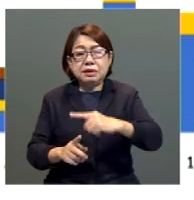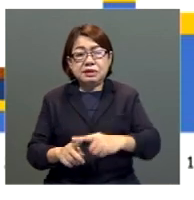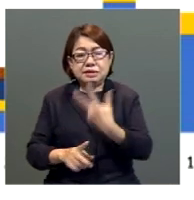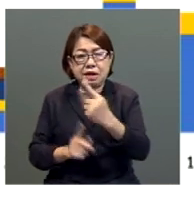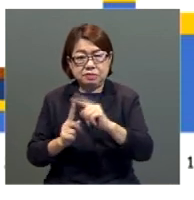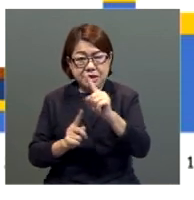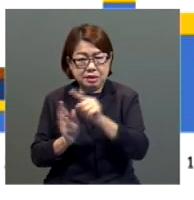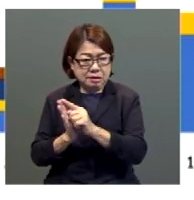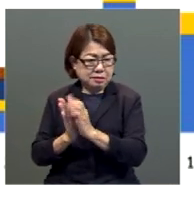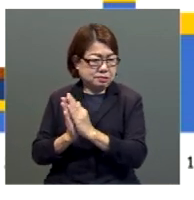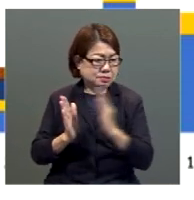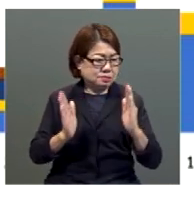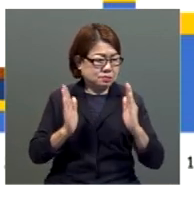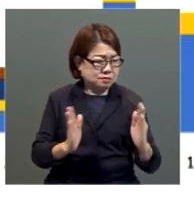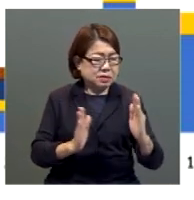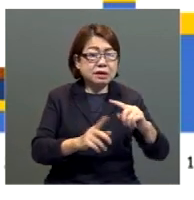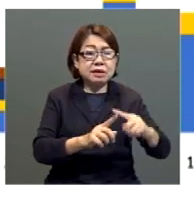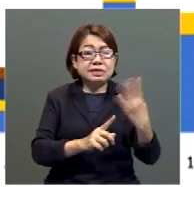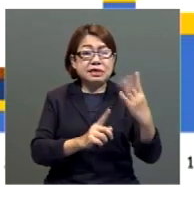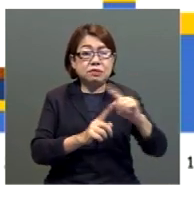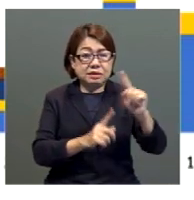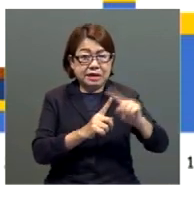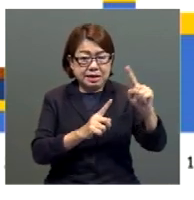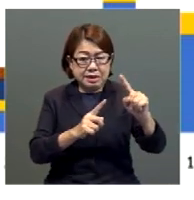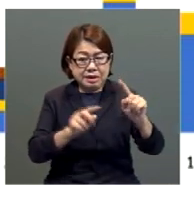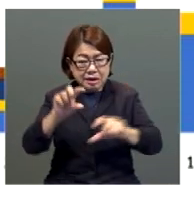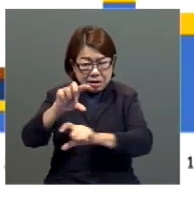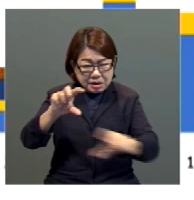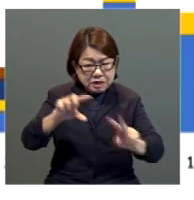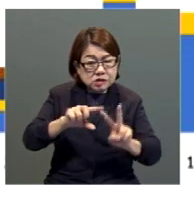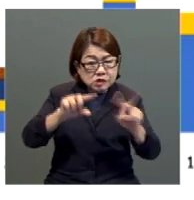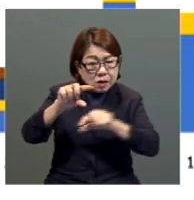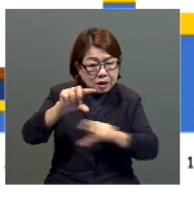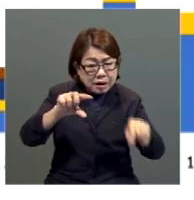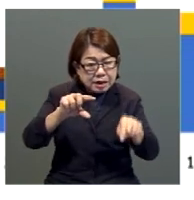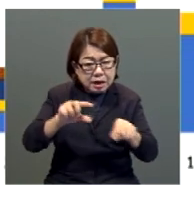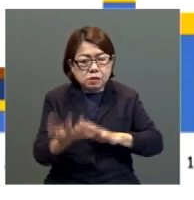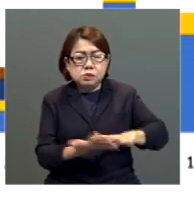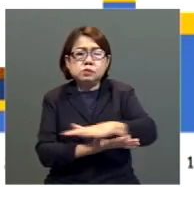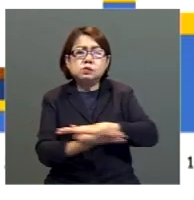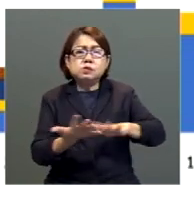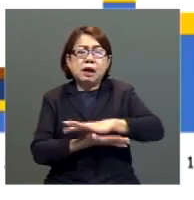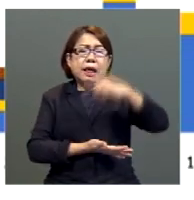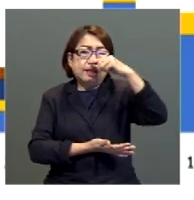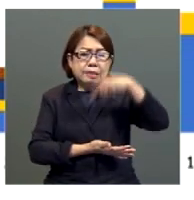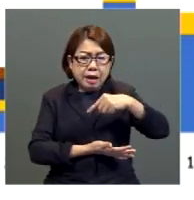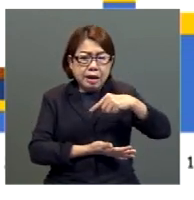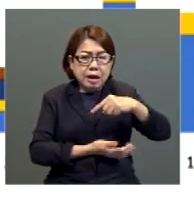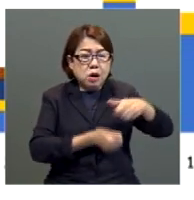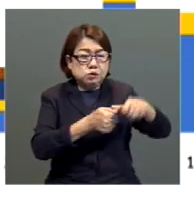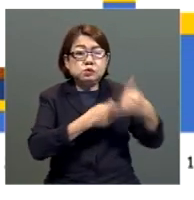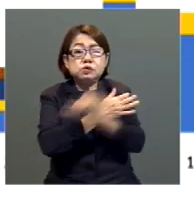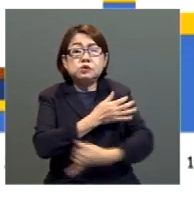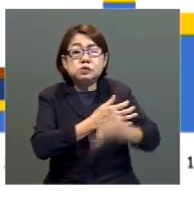ครับแล้วก็ลงมานี่ก็คือจะมีคละกันไปนะครับในเรื่องของชาวไทยที่กลับจากต่างประเท